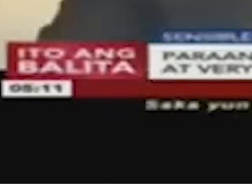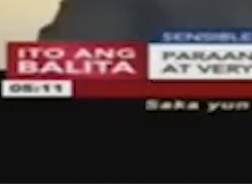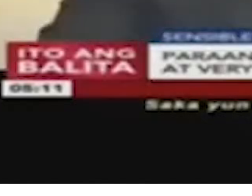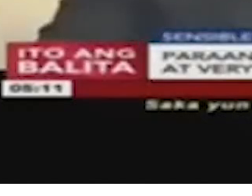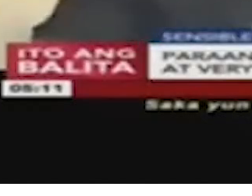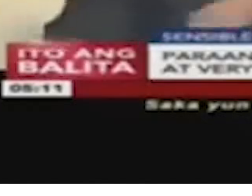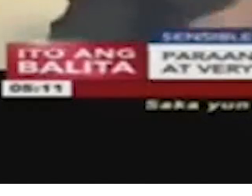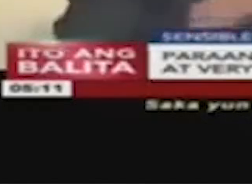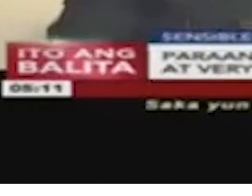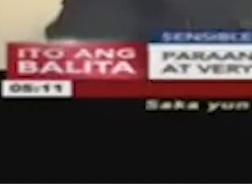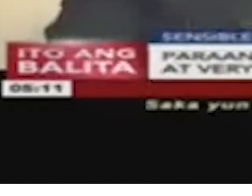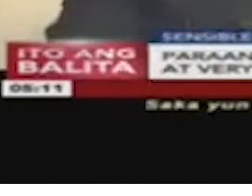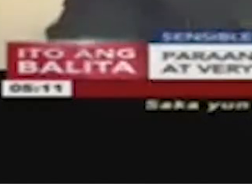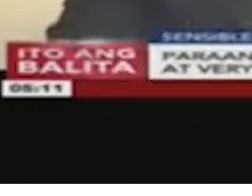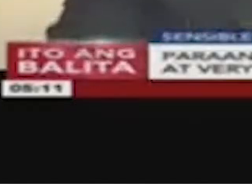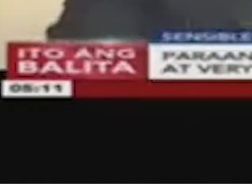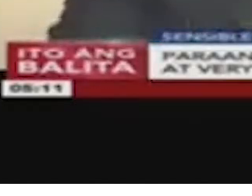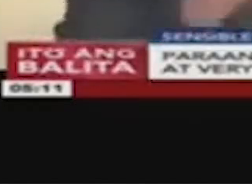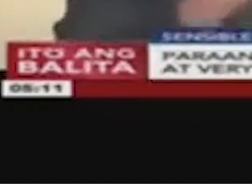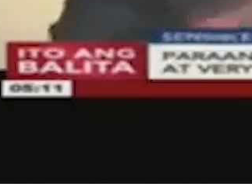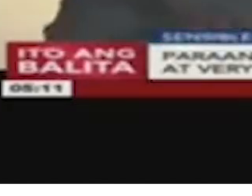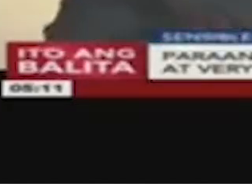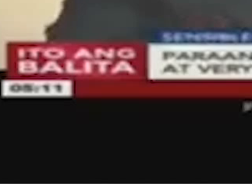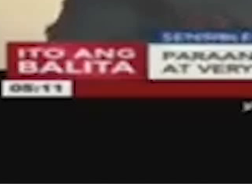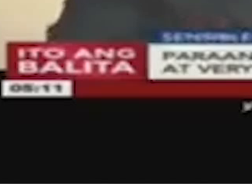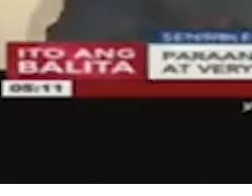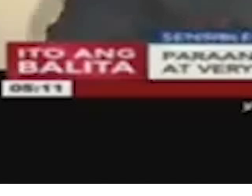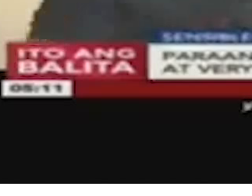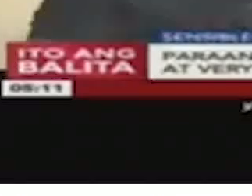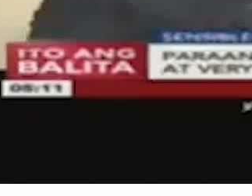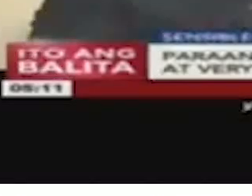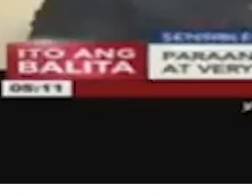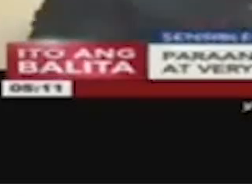mince words to express yung kanyang mga saloobin.